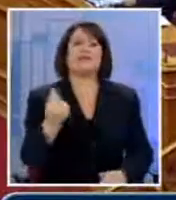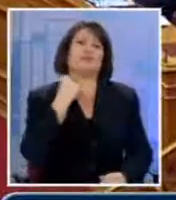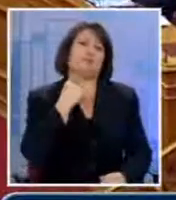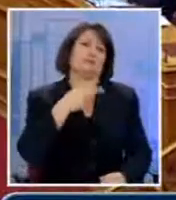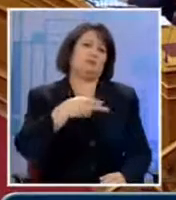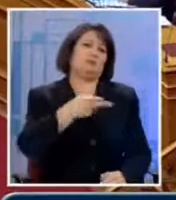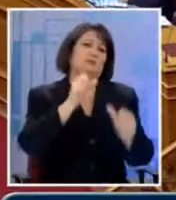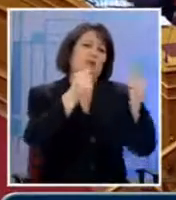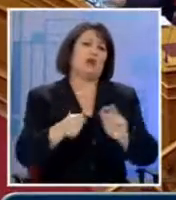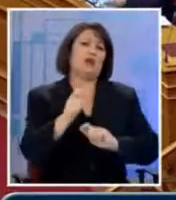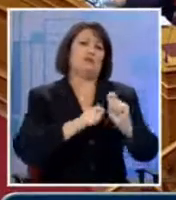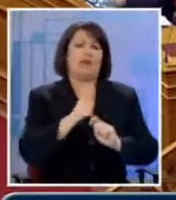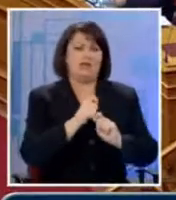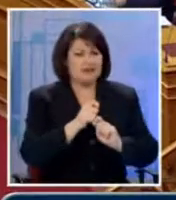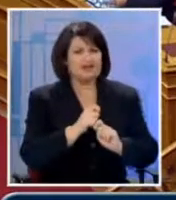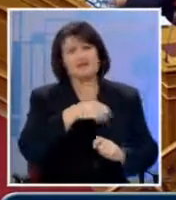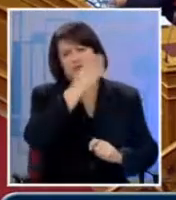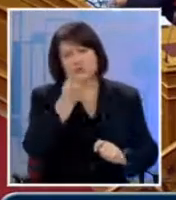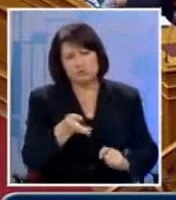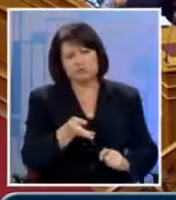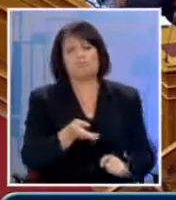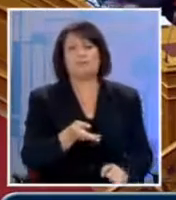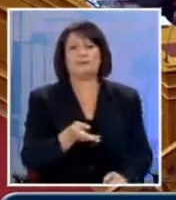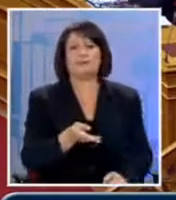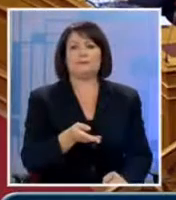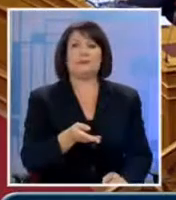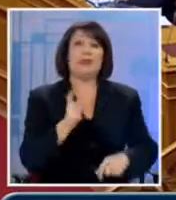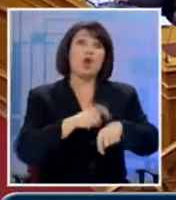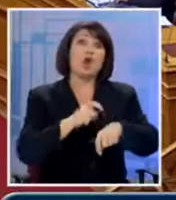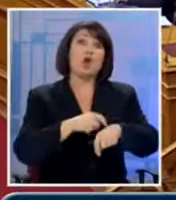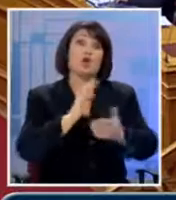του μοντέλου που έχει εκμετρήσει το χρόνο του και σκοτώνει τα συνεργασία. Τώρα πέρασε και ο δικός